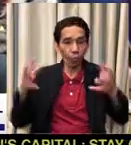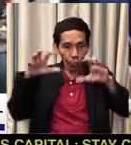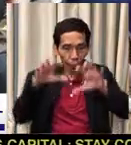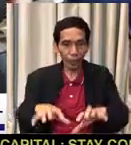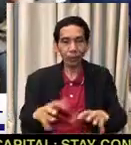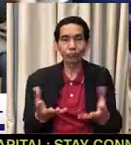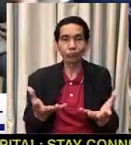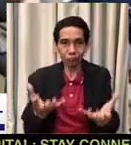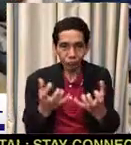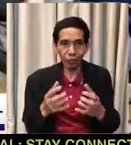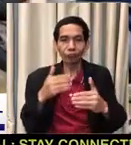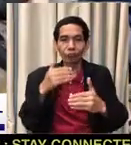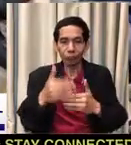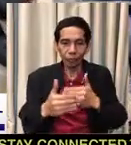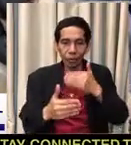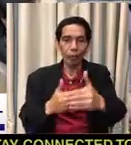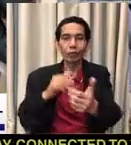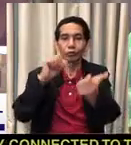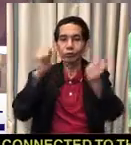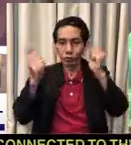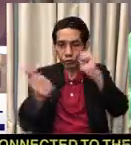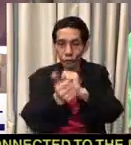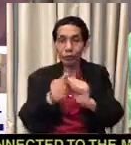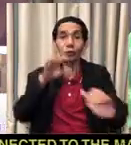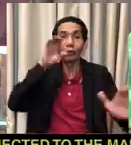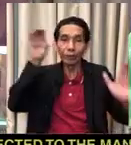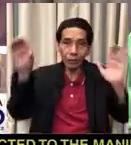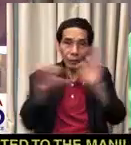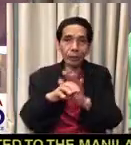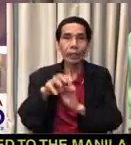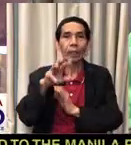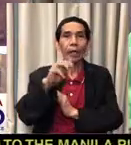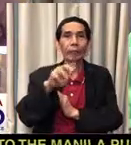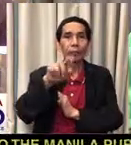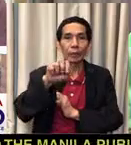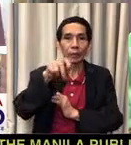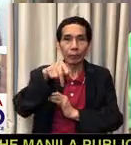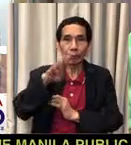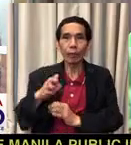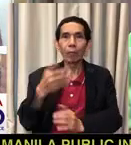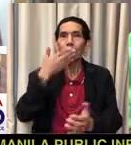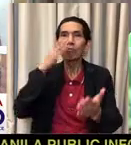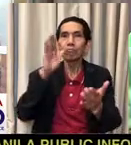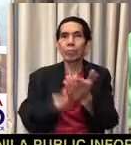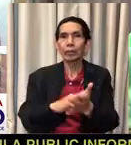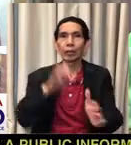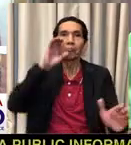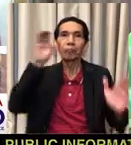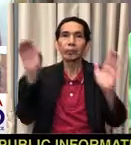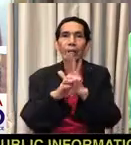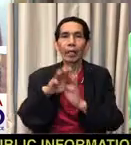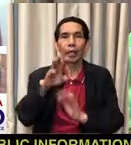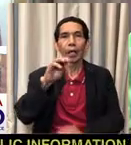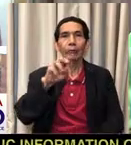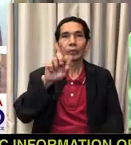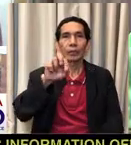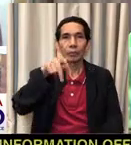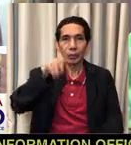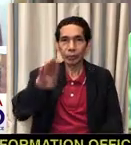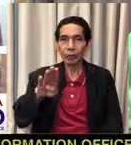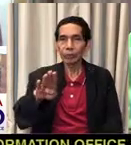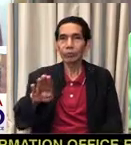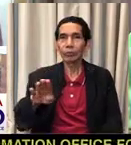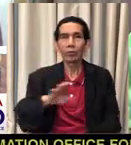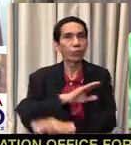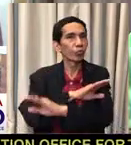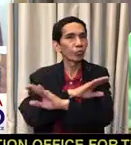namin unti-unting baguhin ang imahe ng MTPB. Ang sama ng imahe ng MTPB. Hindi namin